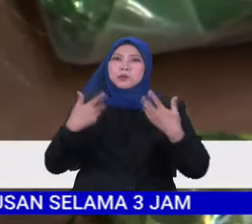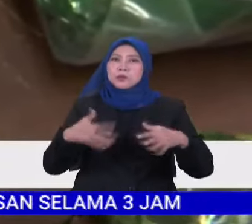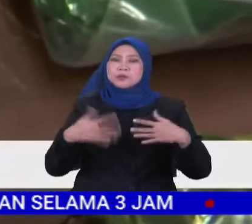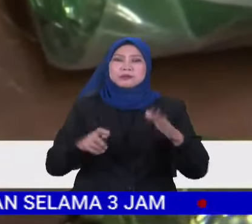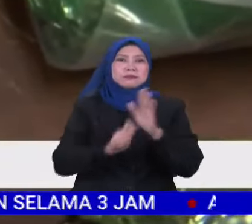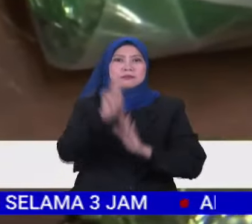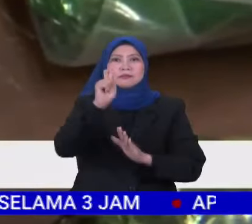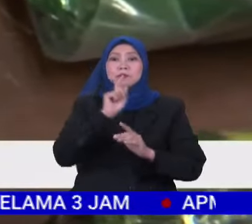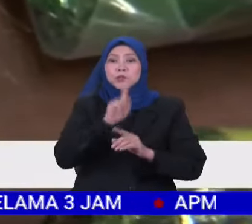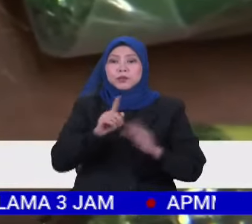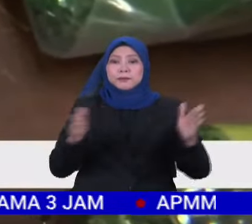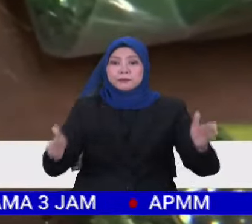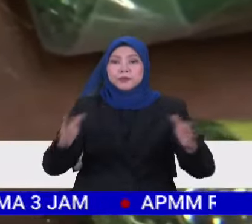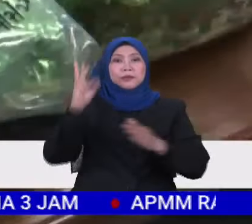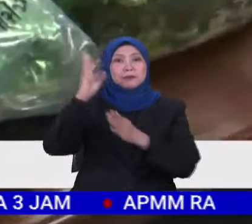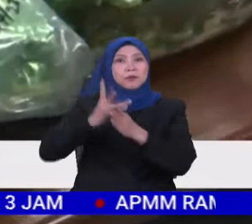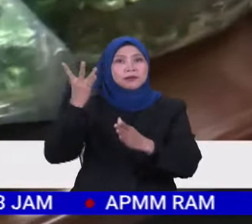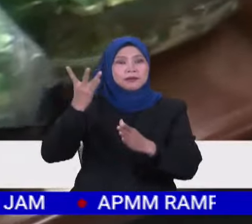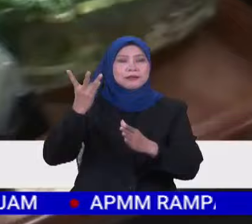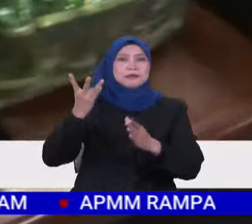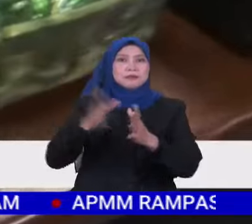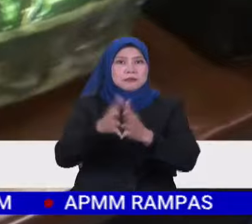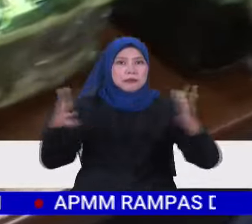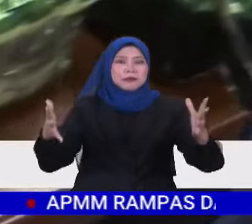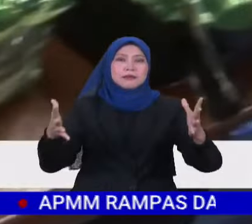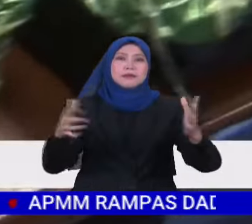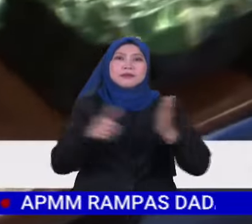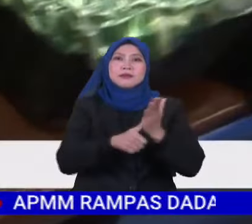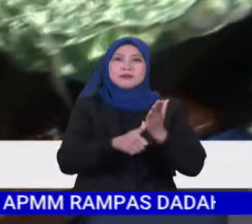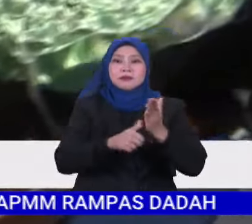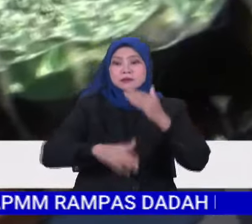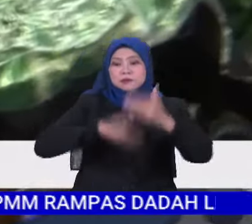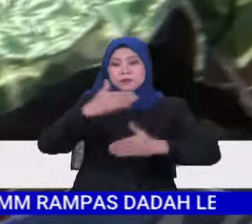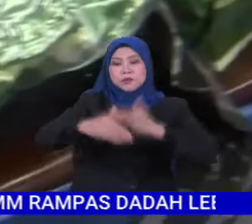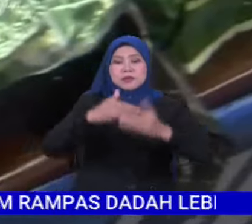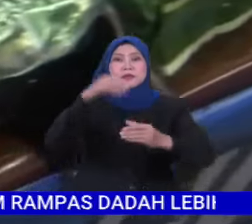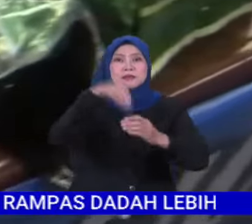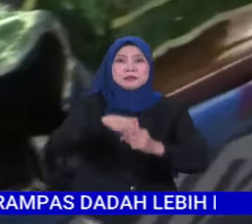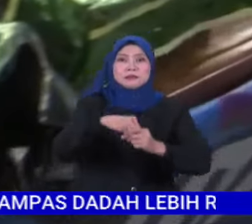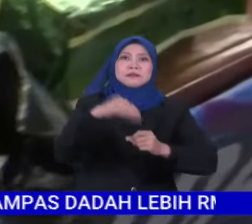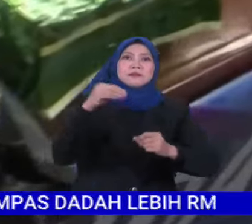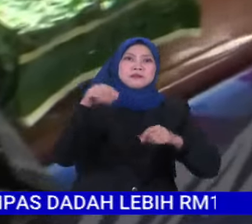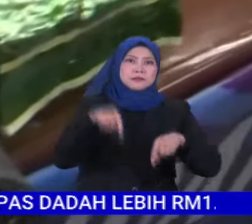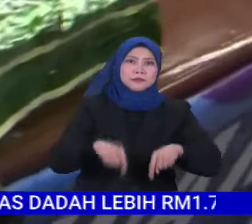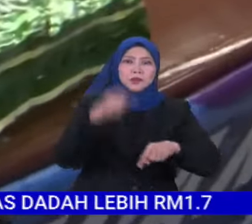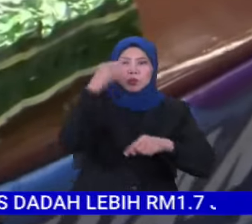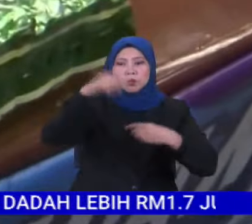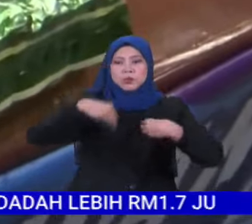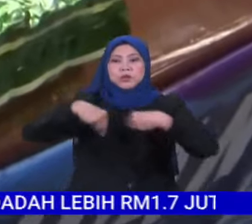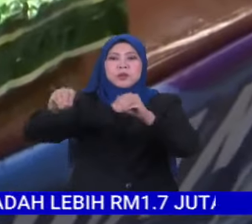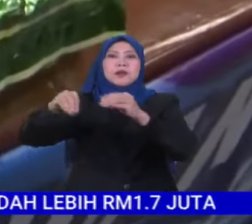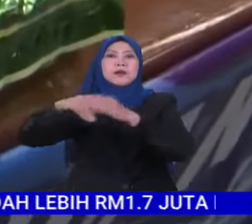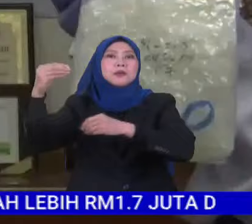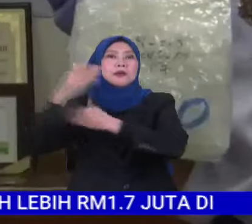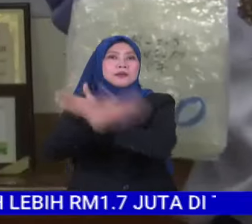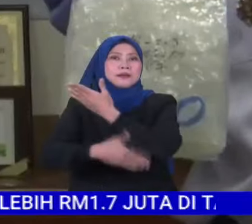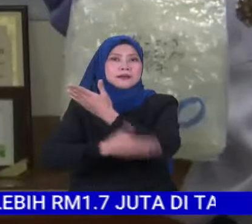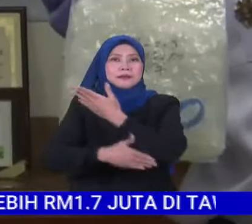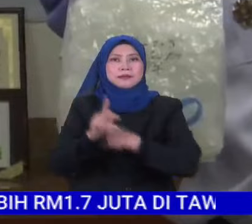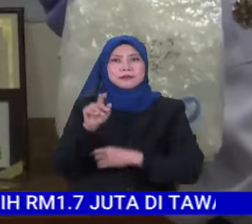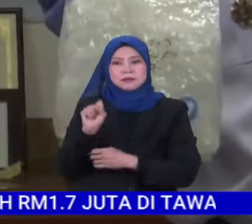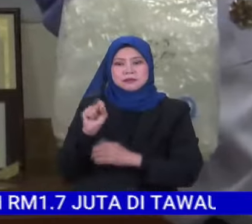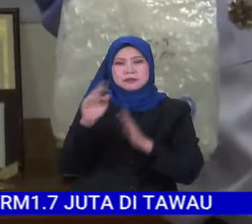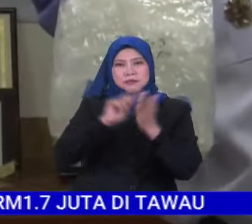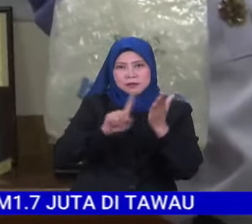tempo enam bulan tahun ini dipercayai dadah tersebut diproses di negeri ini untuk pasaran luar negara Kezia